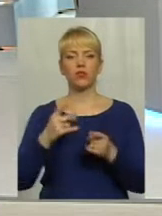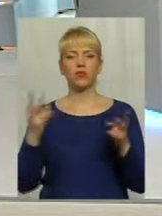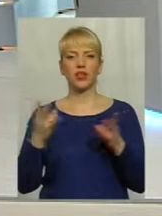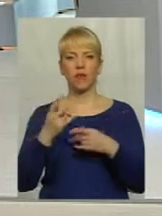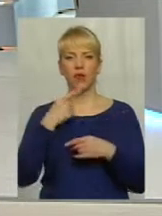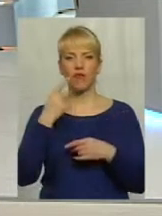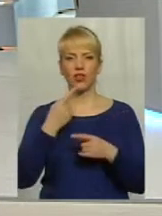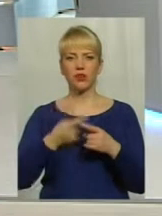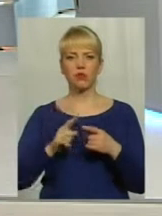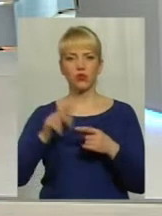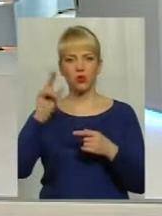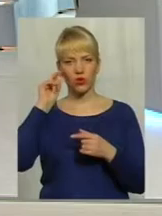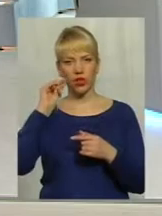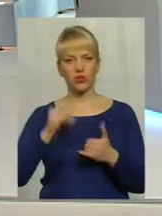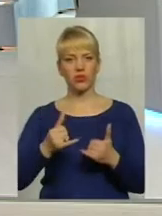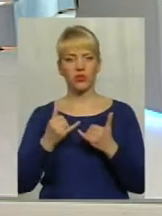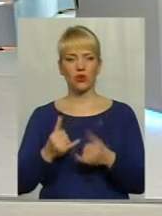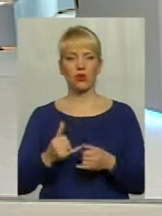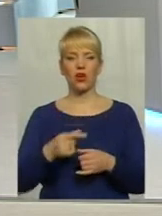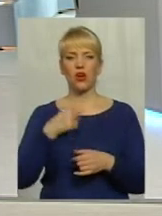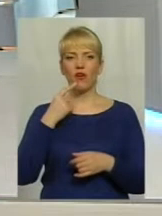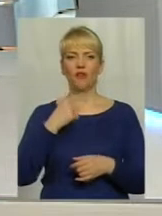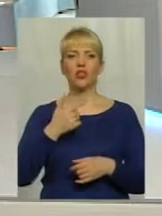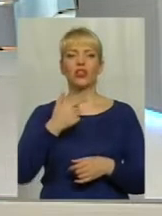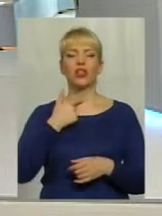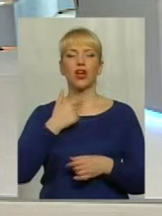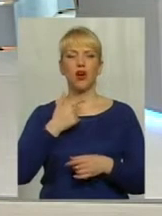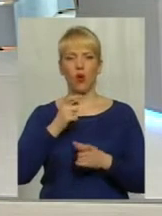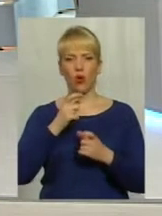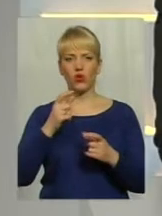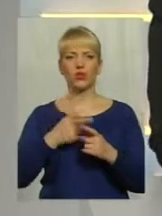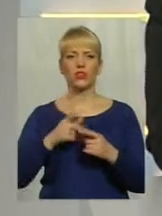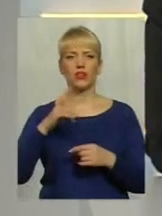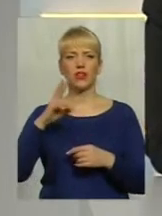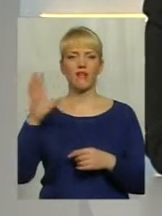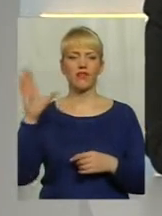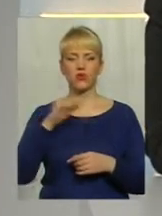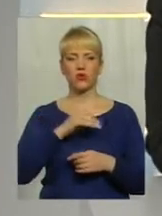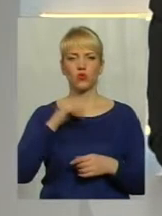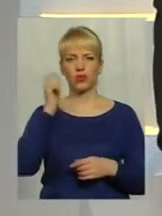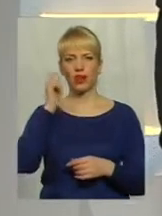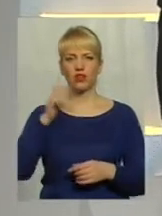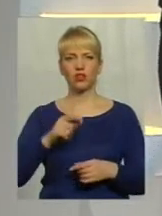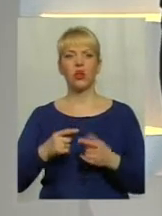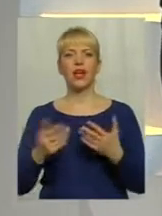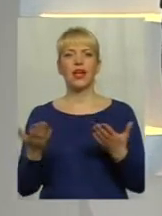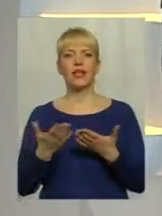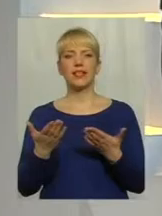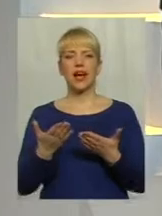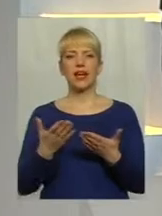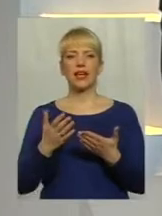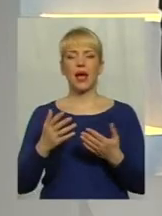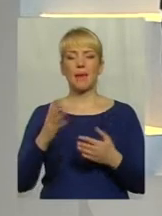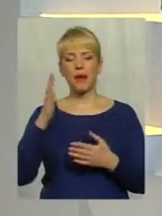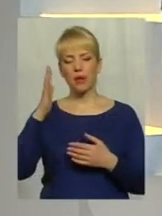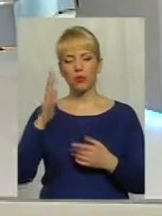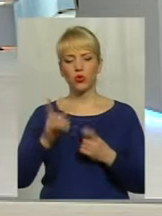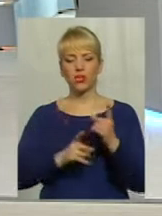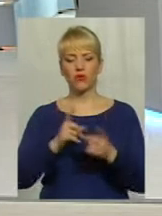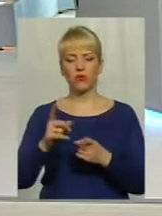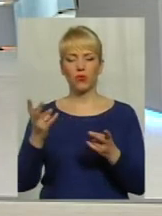говорити про цю дату сьогодні і говорити голосно впродовж року і на всю Україну. І яке майбутнє реформація має